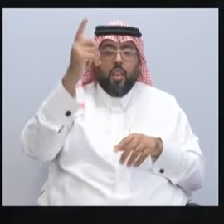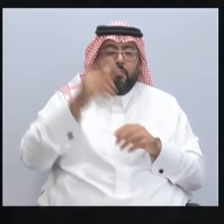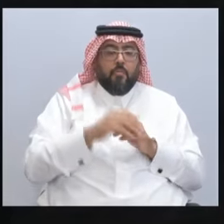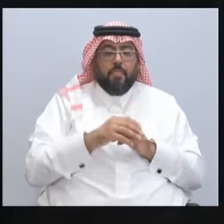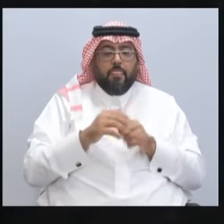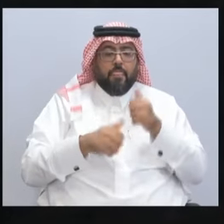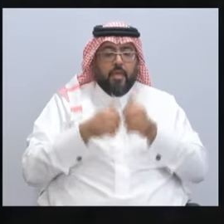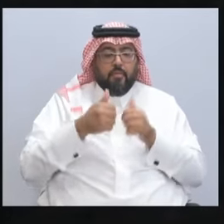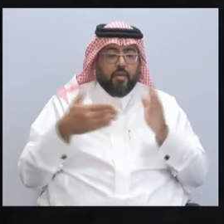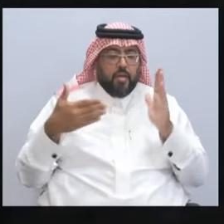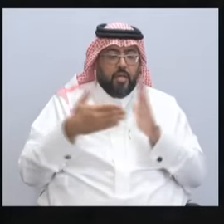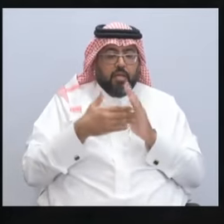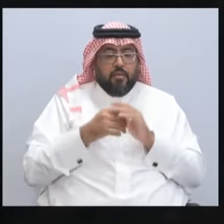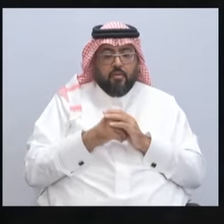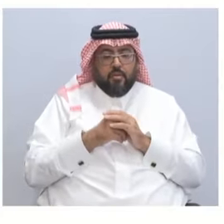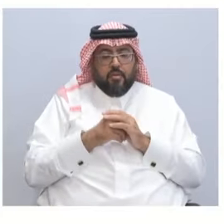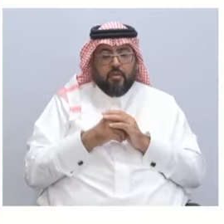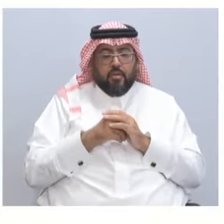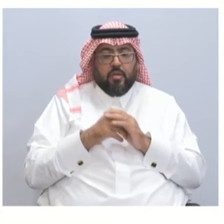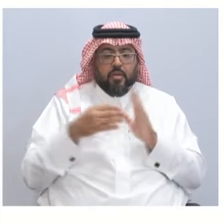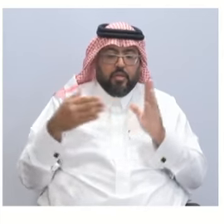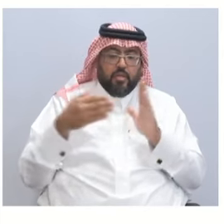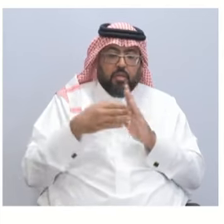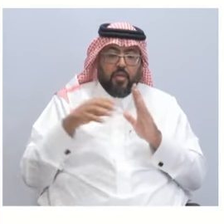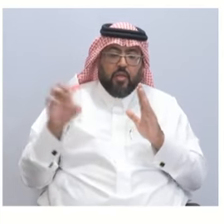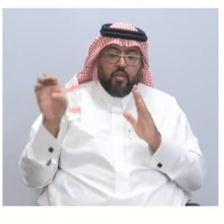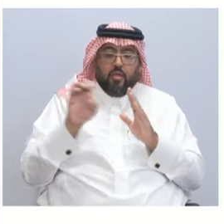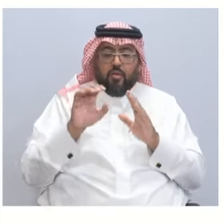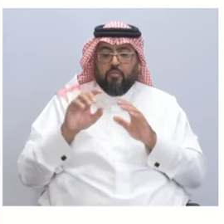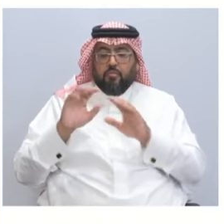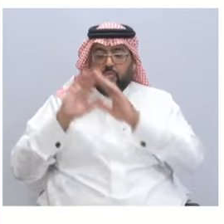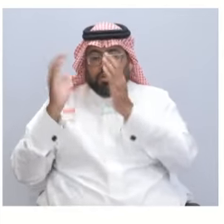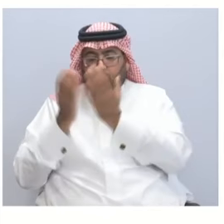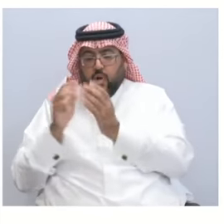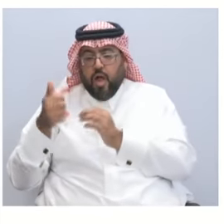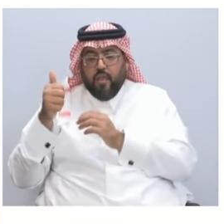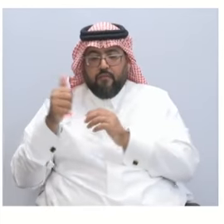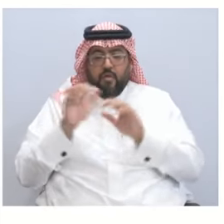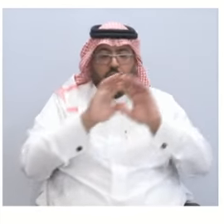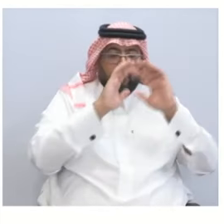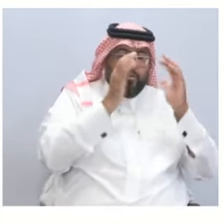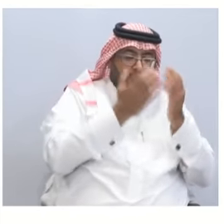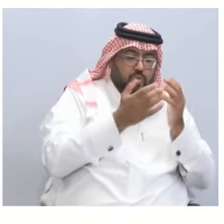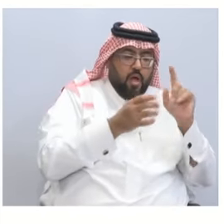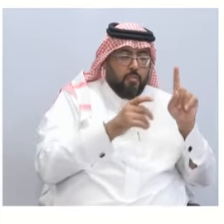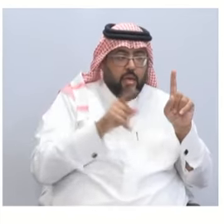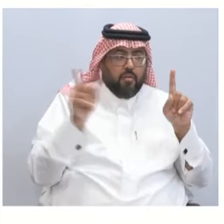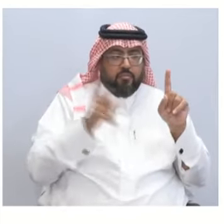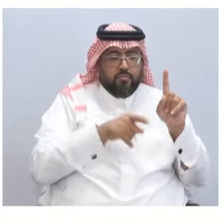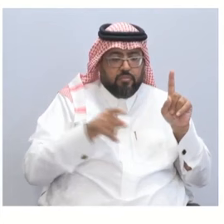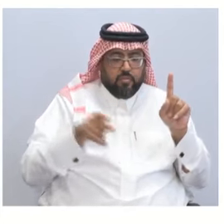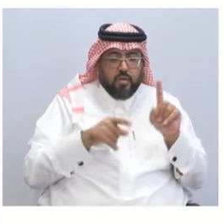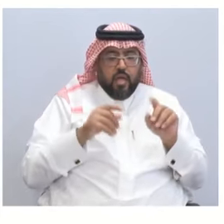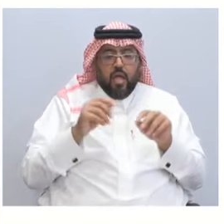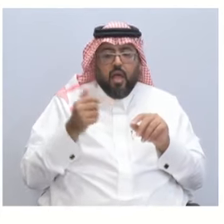تقويم ختامي يصل الطلب المجموعه الف ما ينسبه من مجموعه ب